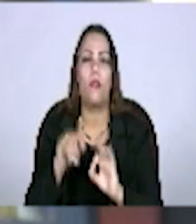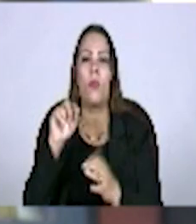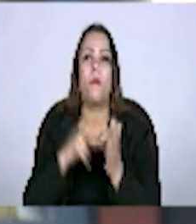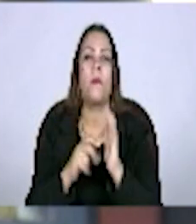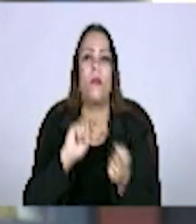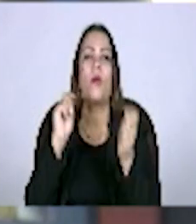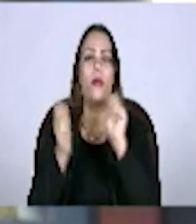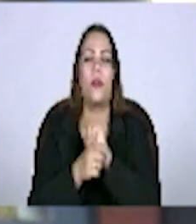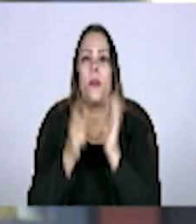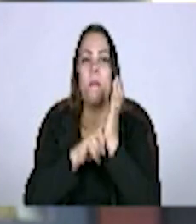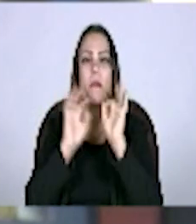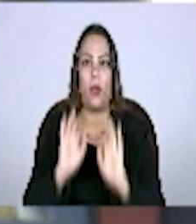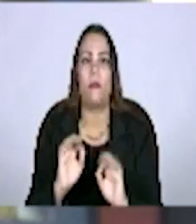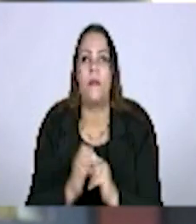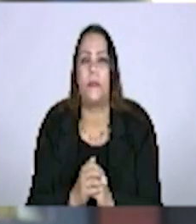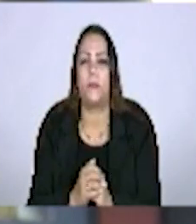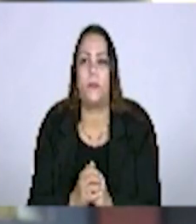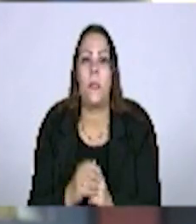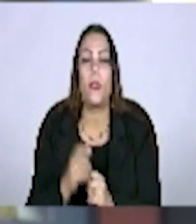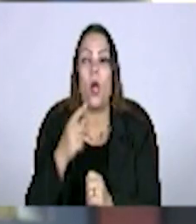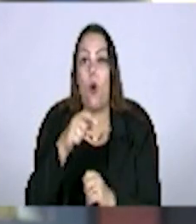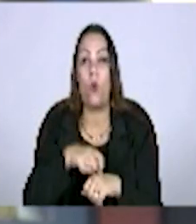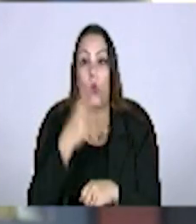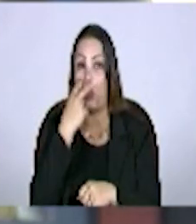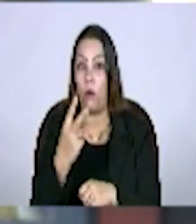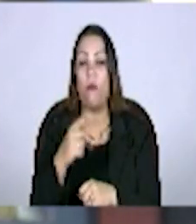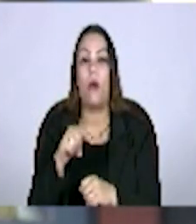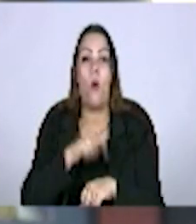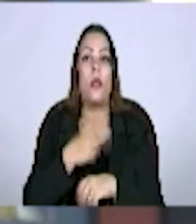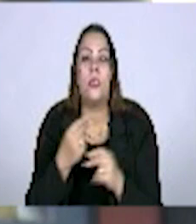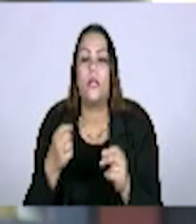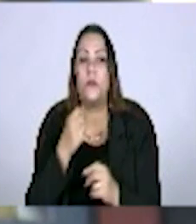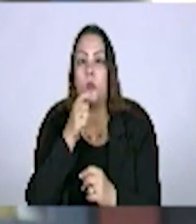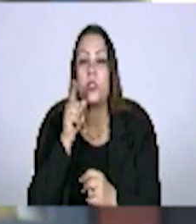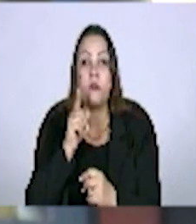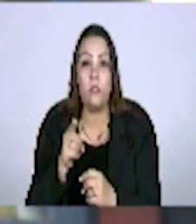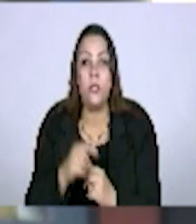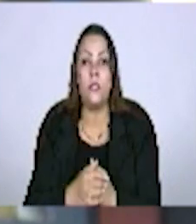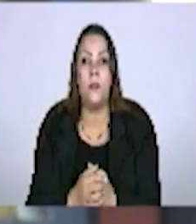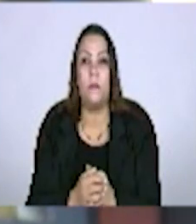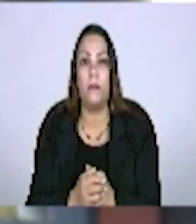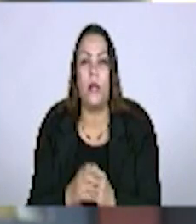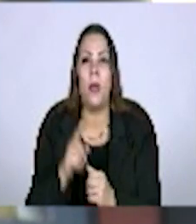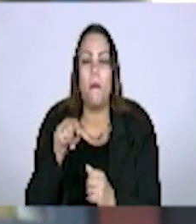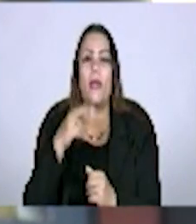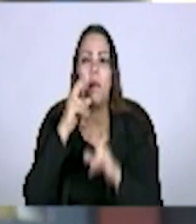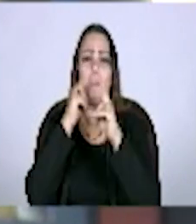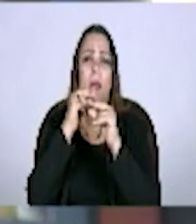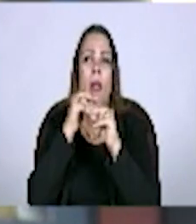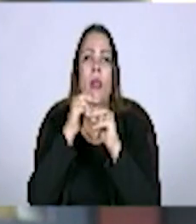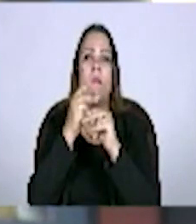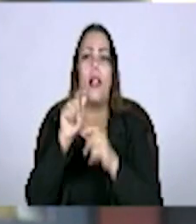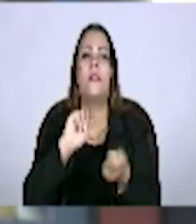الى التغيير الحقيقي انا بشوف في اووات كتير جدا ان هناك من يتحدثون